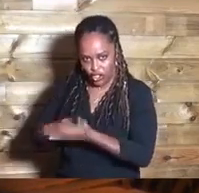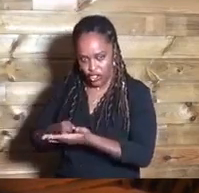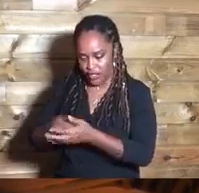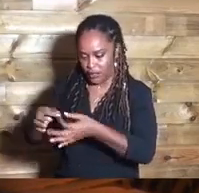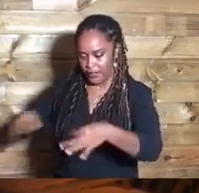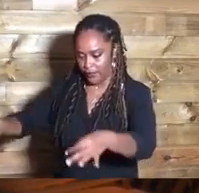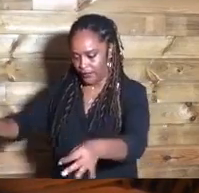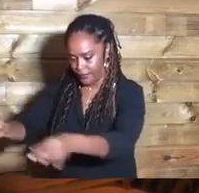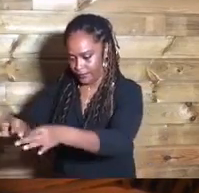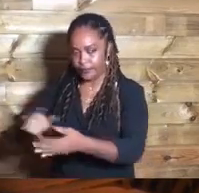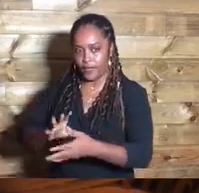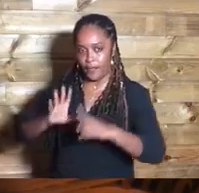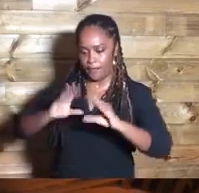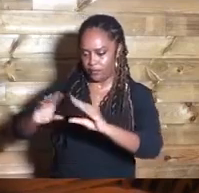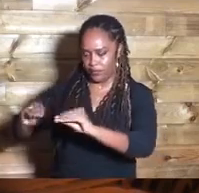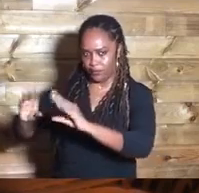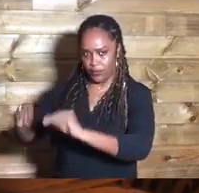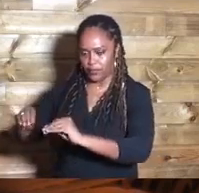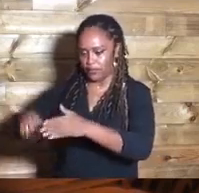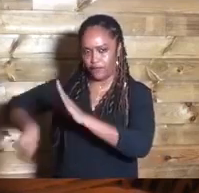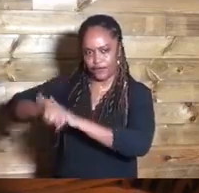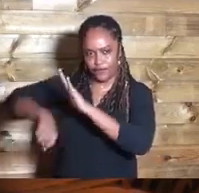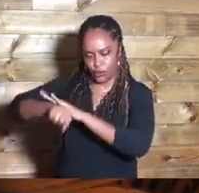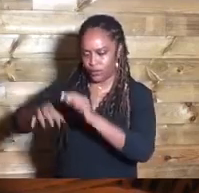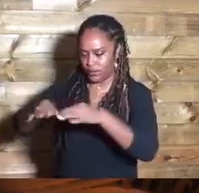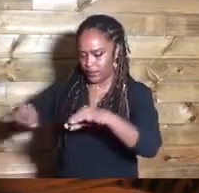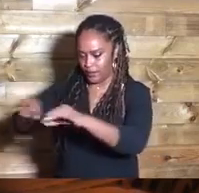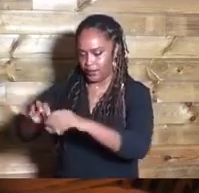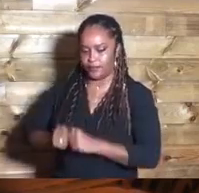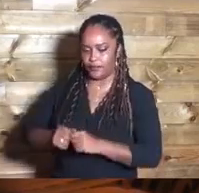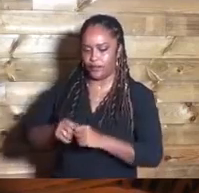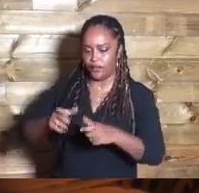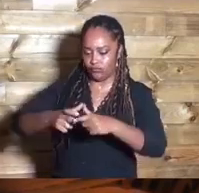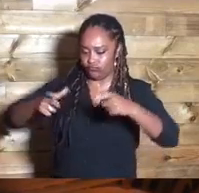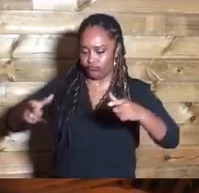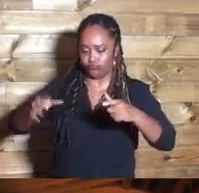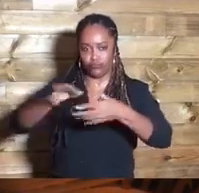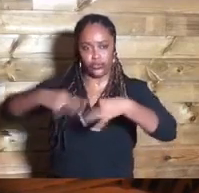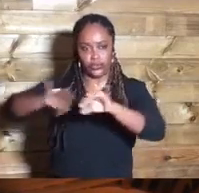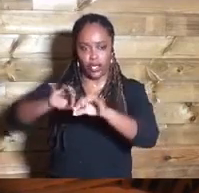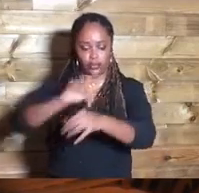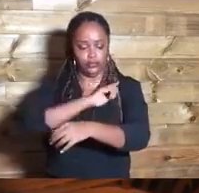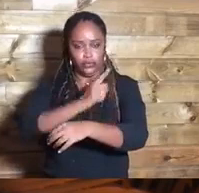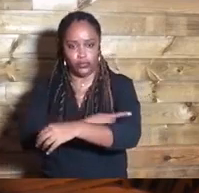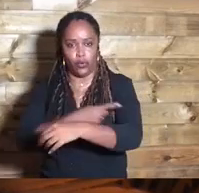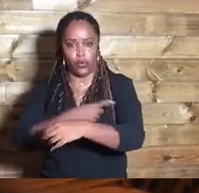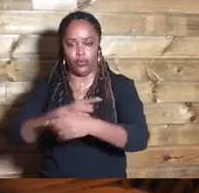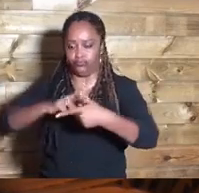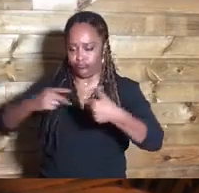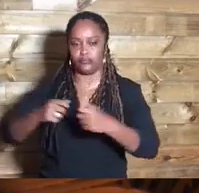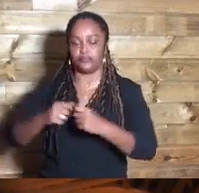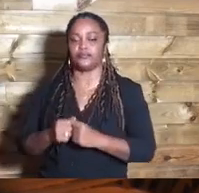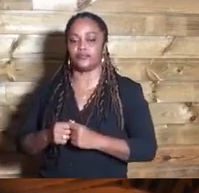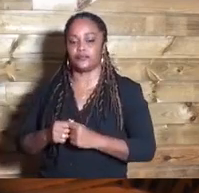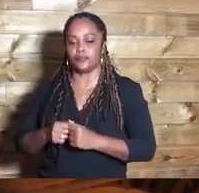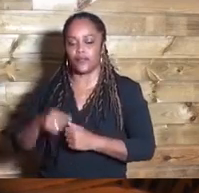mettre des installations, nous n'y ont terrain football, nous n'y ont gymnase. Et depuis là, nous avons cherché